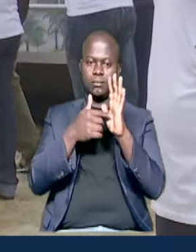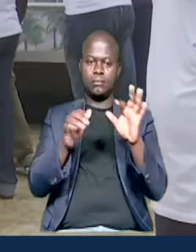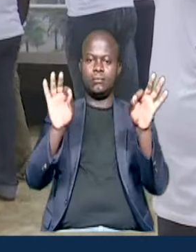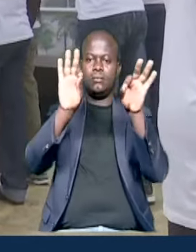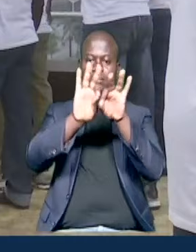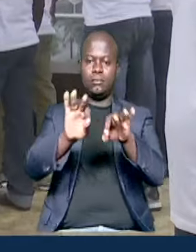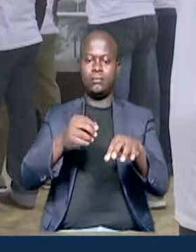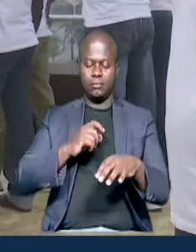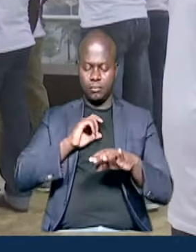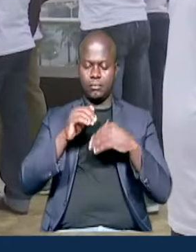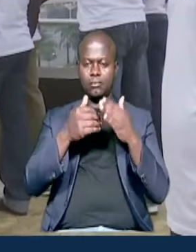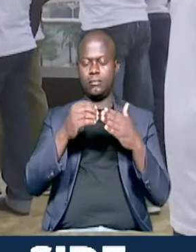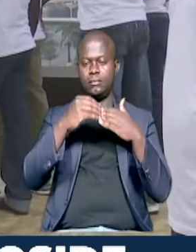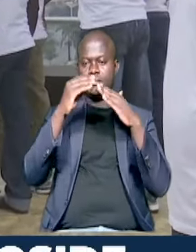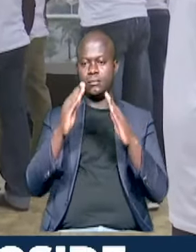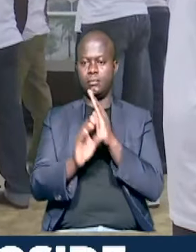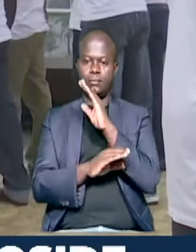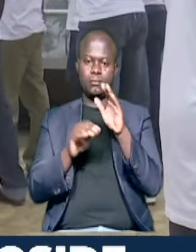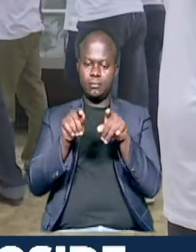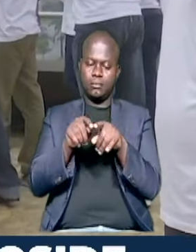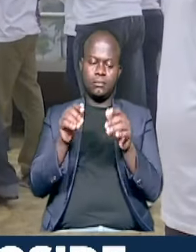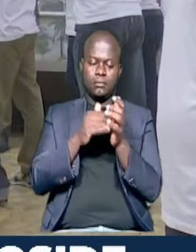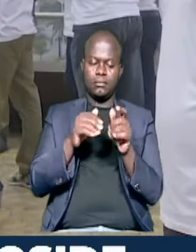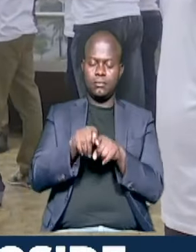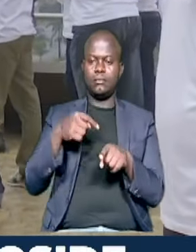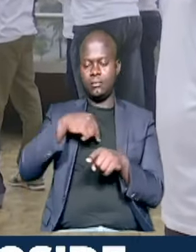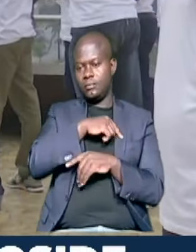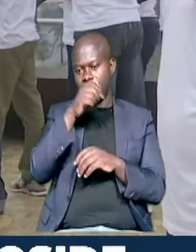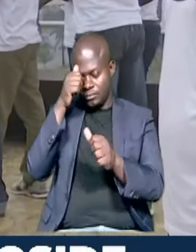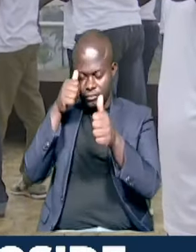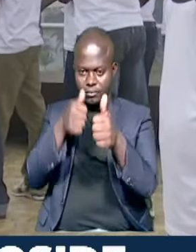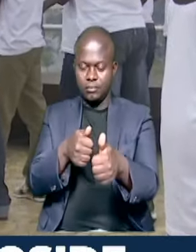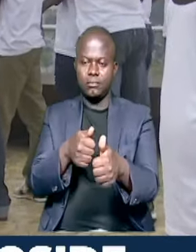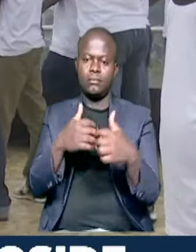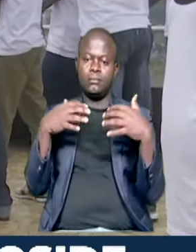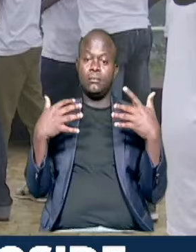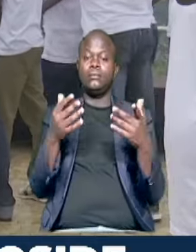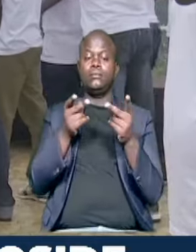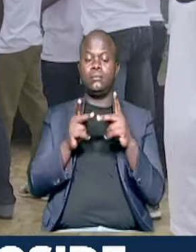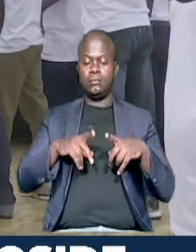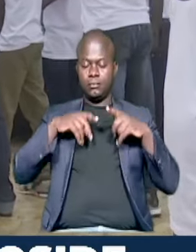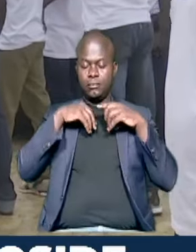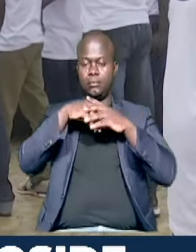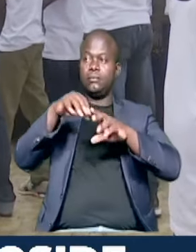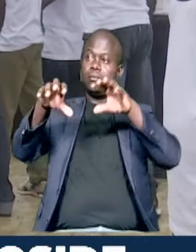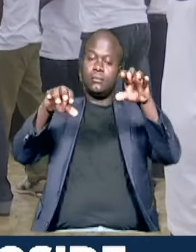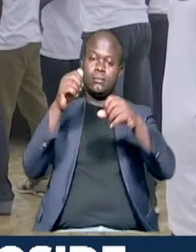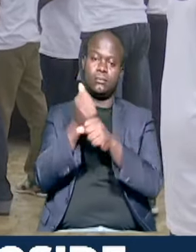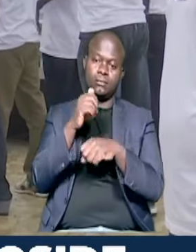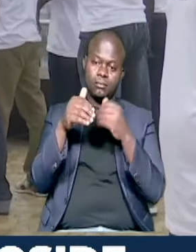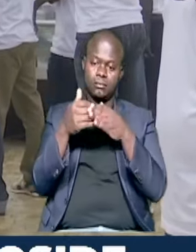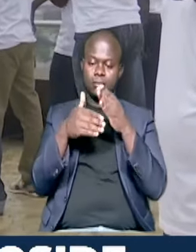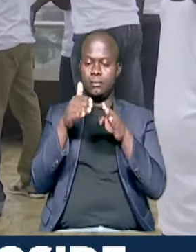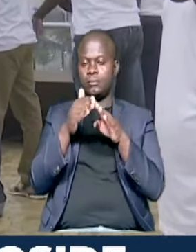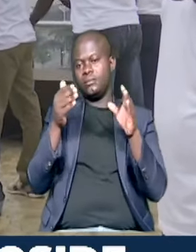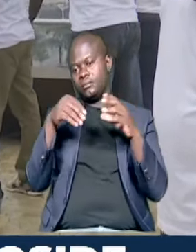izi ntware zaboye igihugu kugira natwe tuzigire tuzigendereho. haba ari aho dutuye, haba ari ku mashanzi, aho dukorera twubaka,